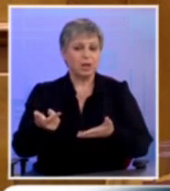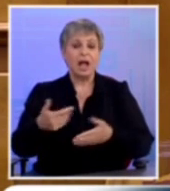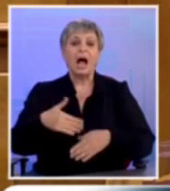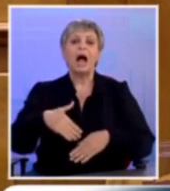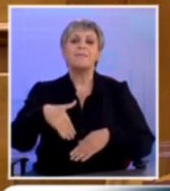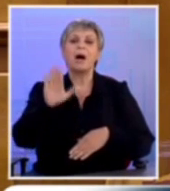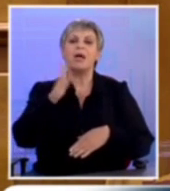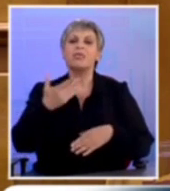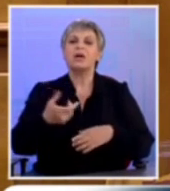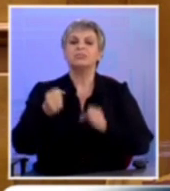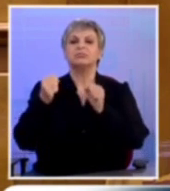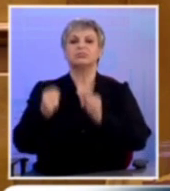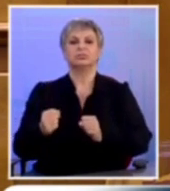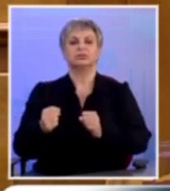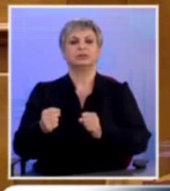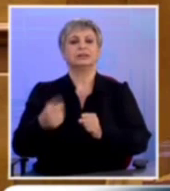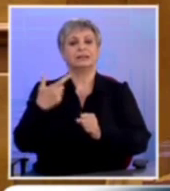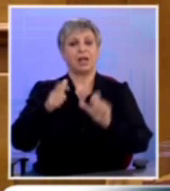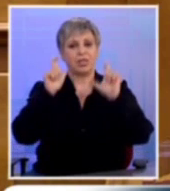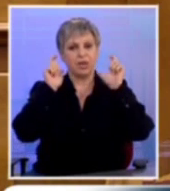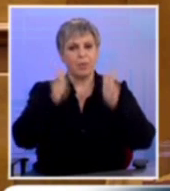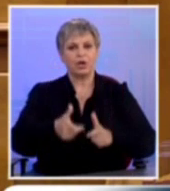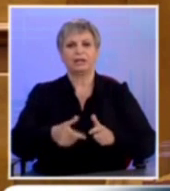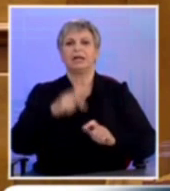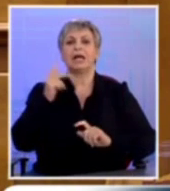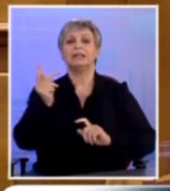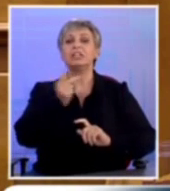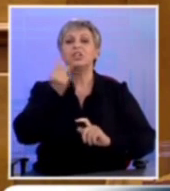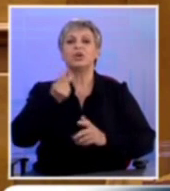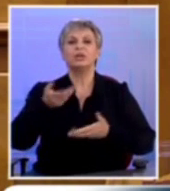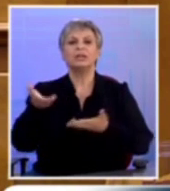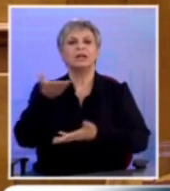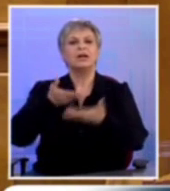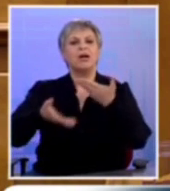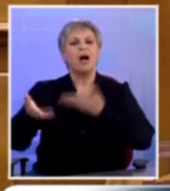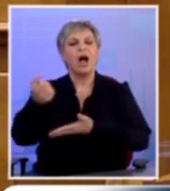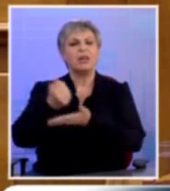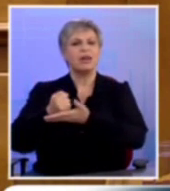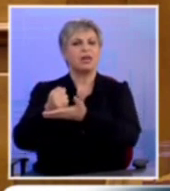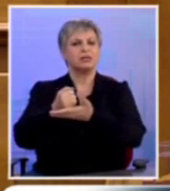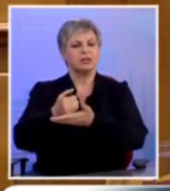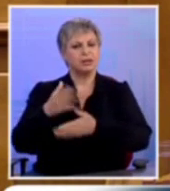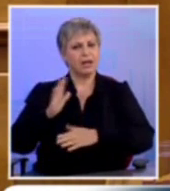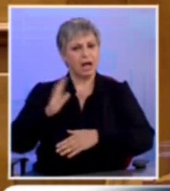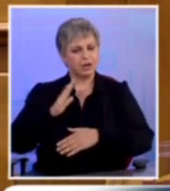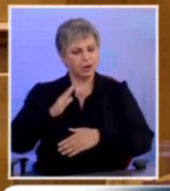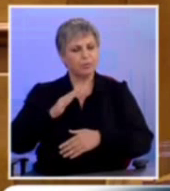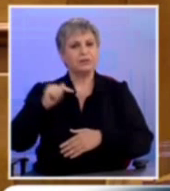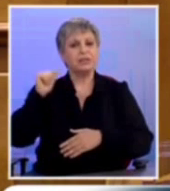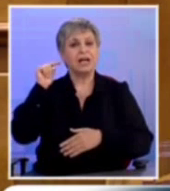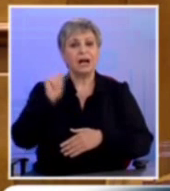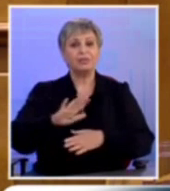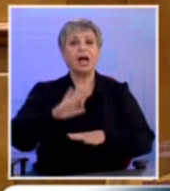θεμελιωθεί πάνω στις αξίες της δημοκρατίας και της κοινωνικής αλληλεγγύης. Αυτό το μήνυμα στείλαμε στην Ευρώπη και